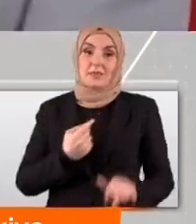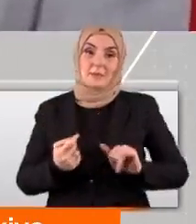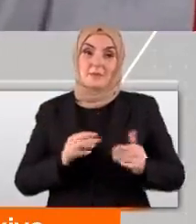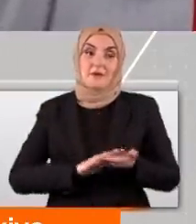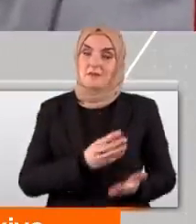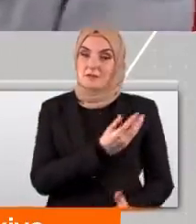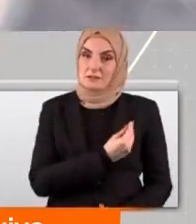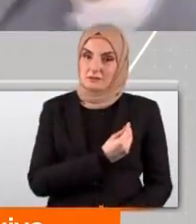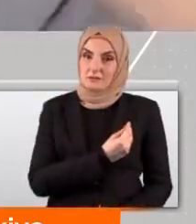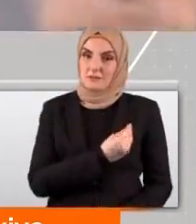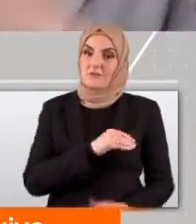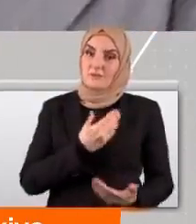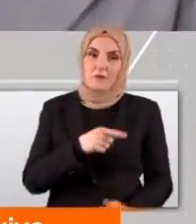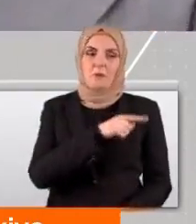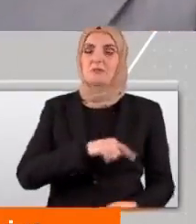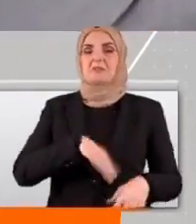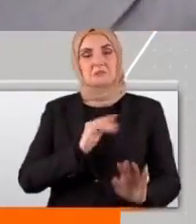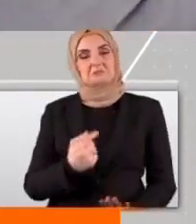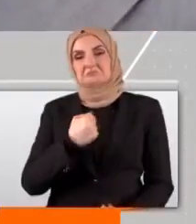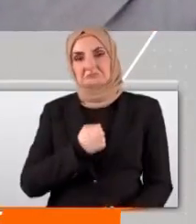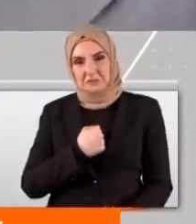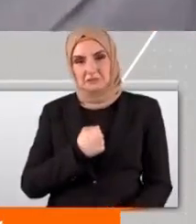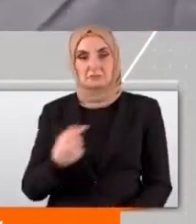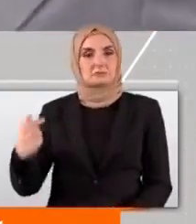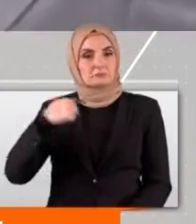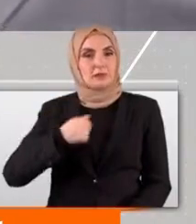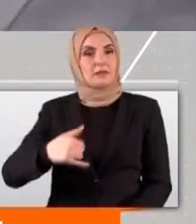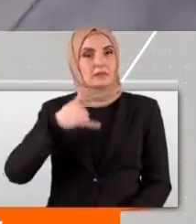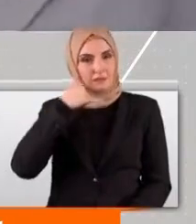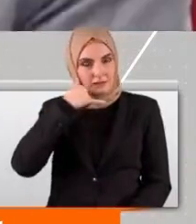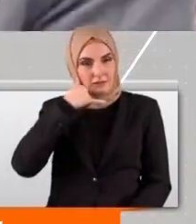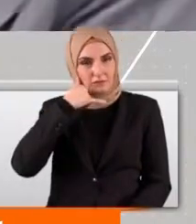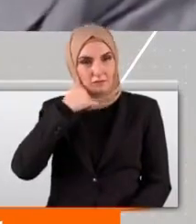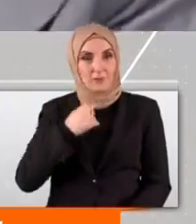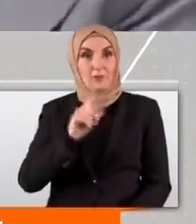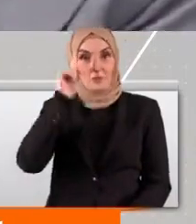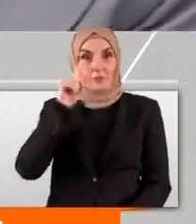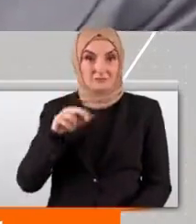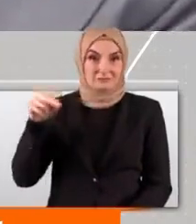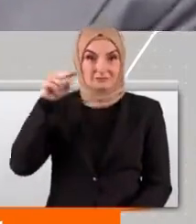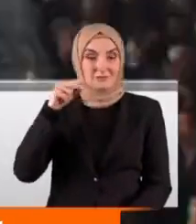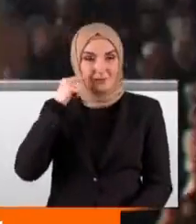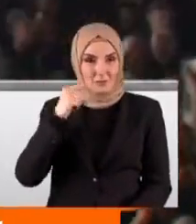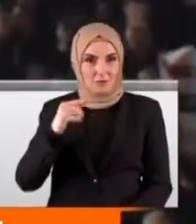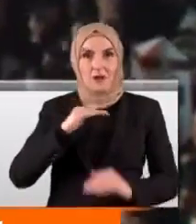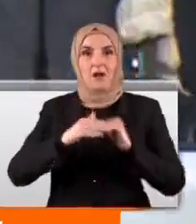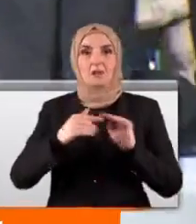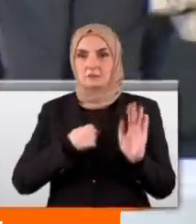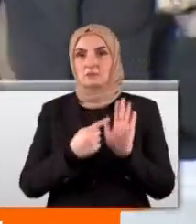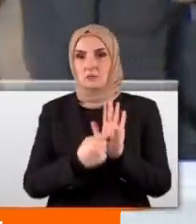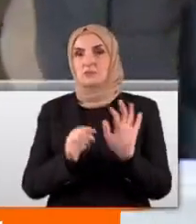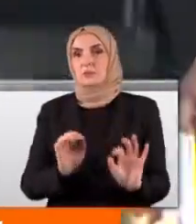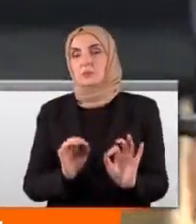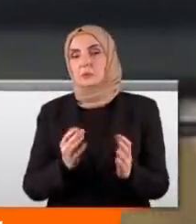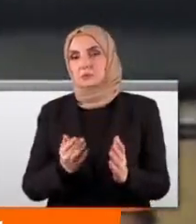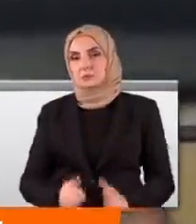da onlar yoksa beni ararlardı. Ben o yukarı çıktığımda ben onu halka gösterirdim.